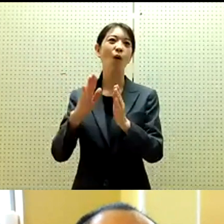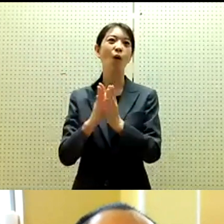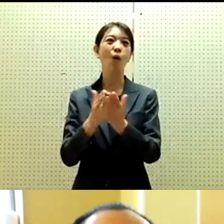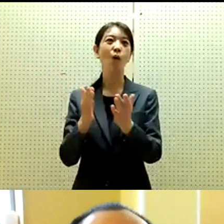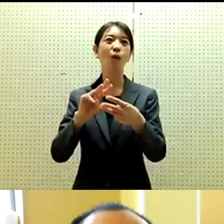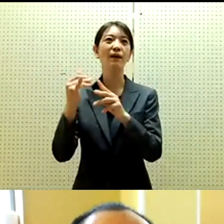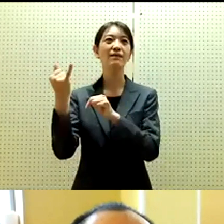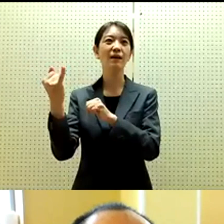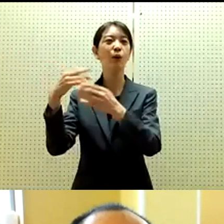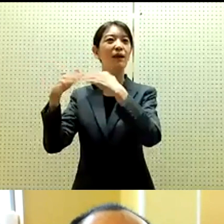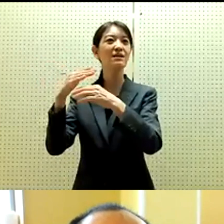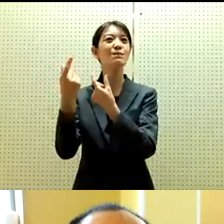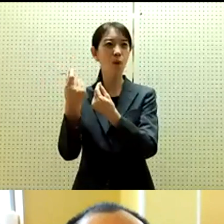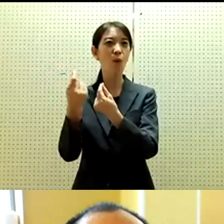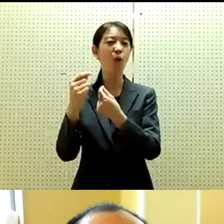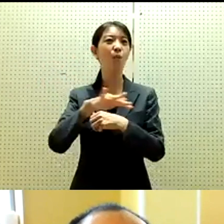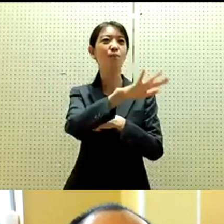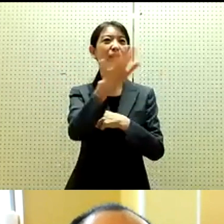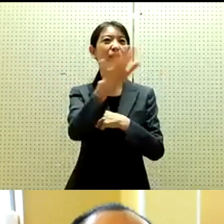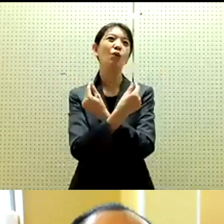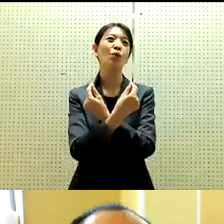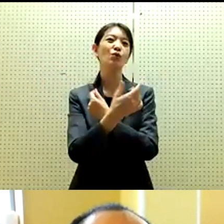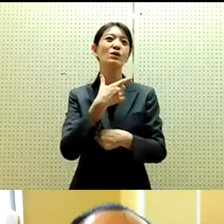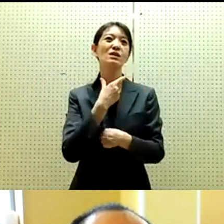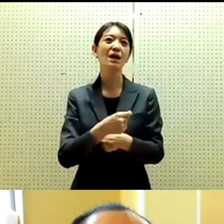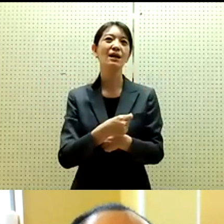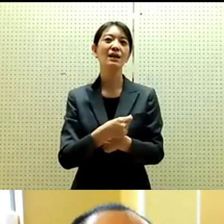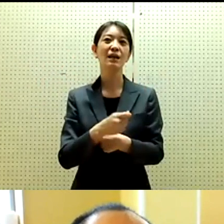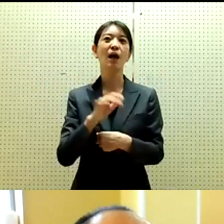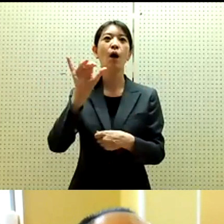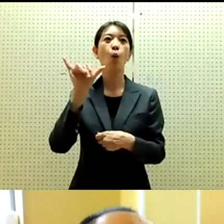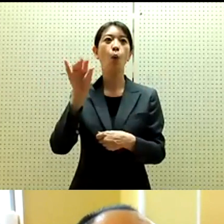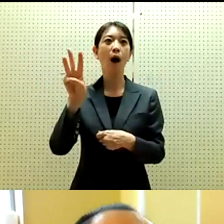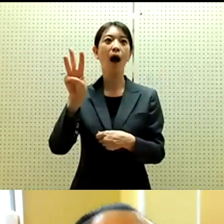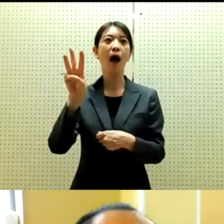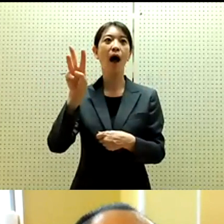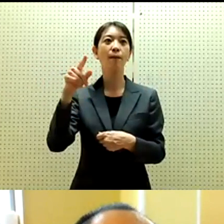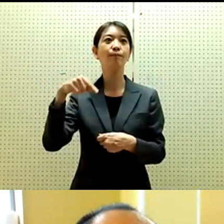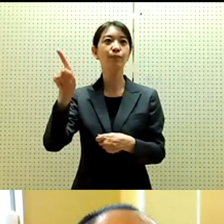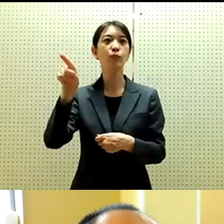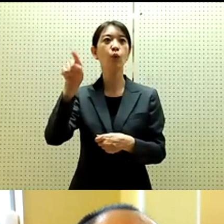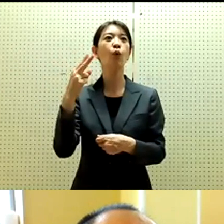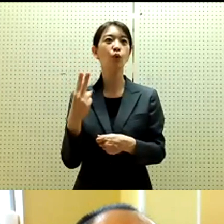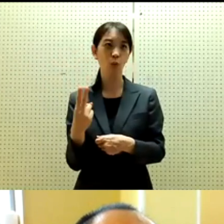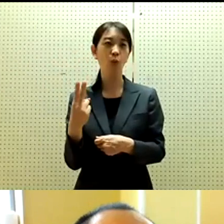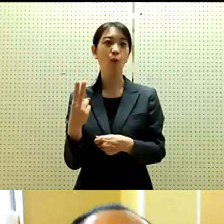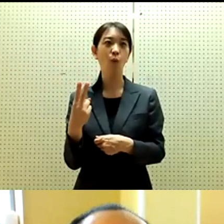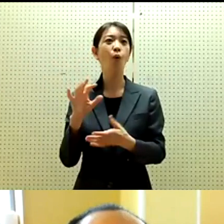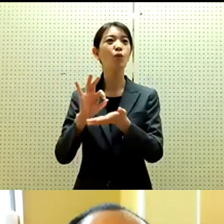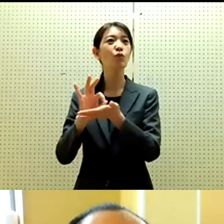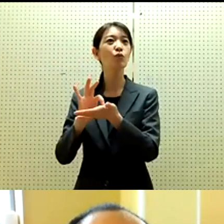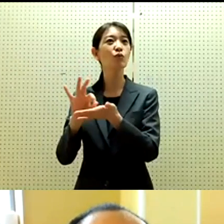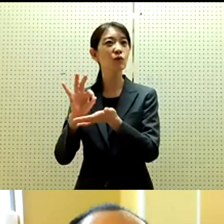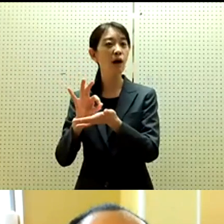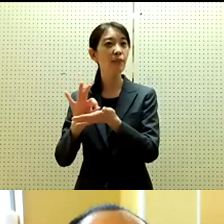ールの使い方も多分私もワンノートは、まあ、あんま使ったことないなとか思いながら、でも、うん、違うツールでもいいんですけ